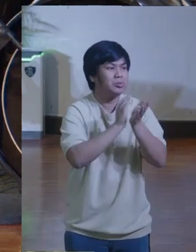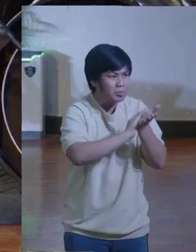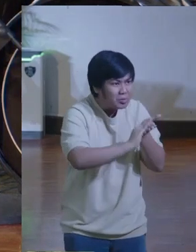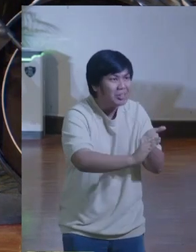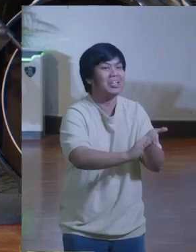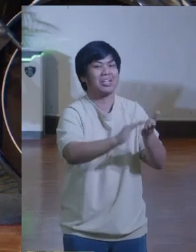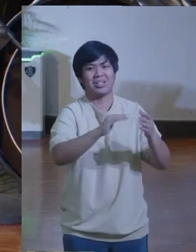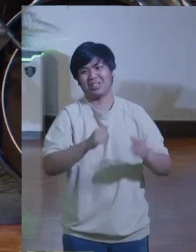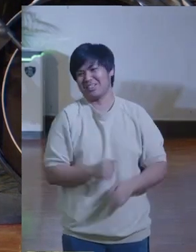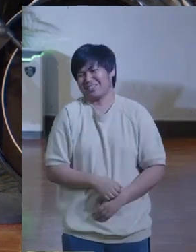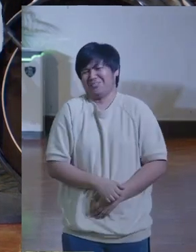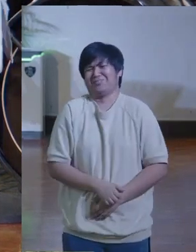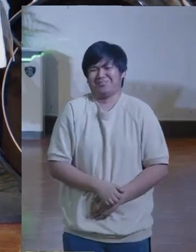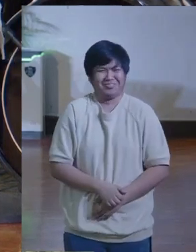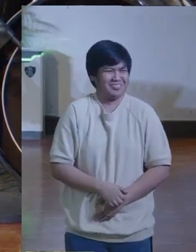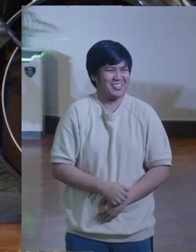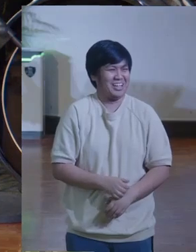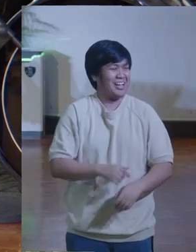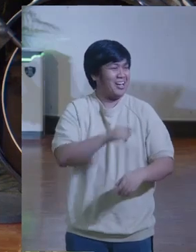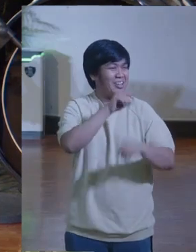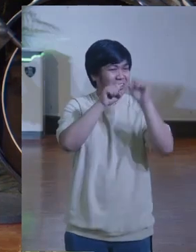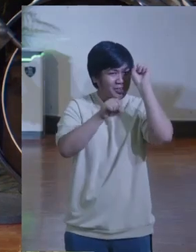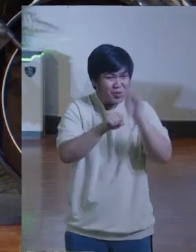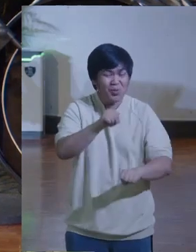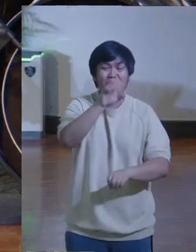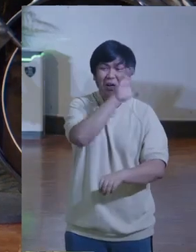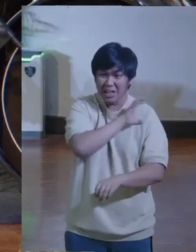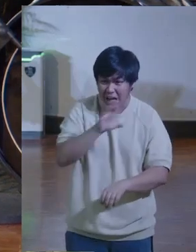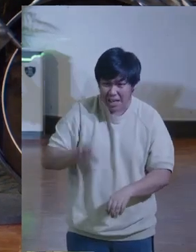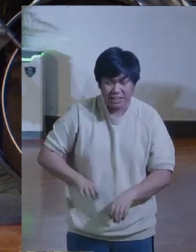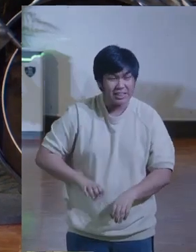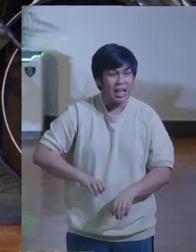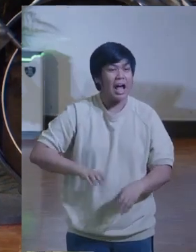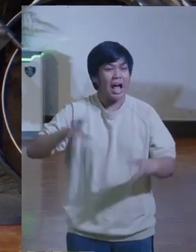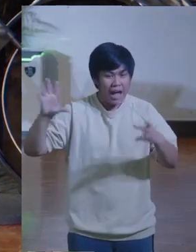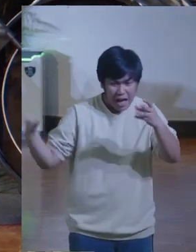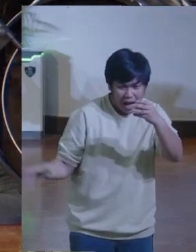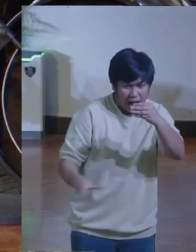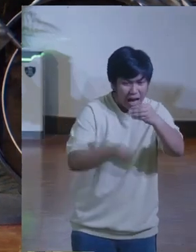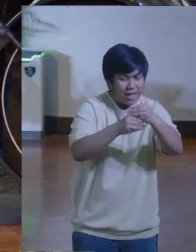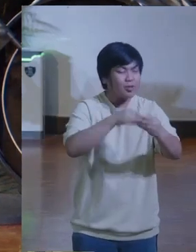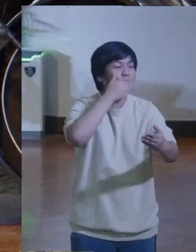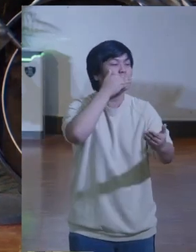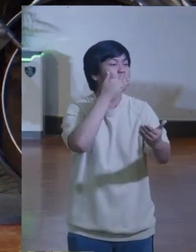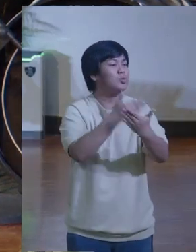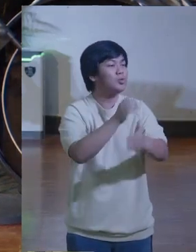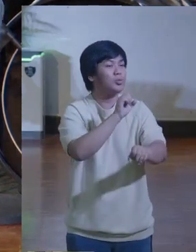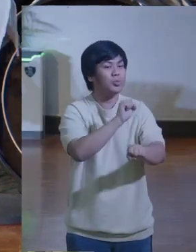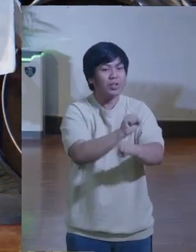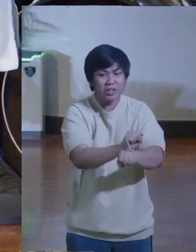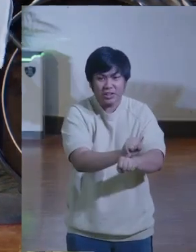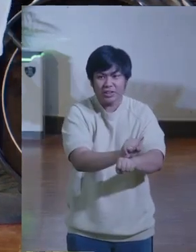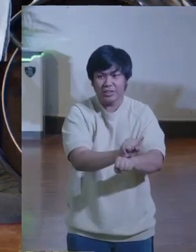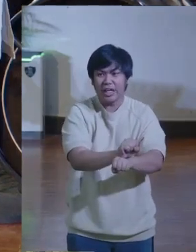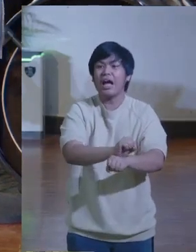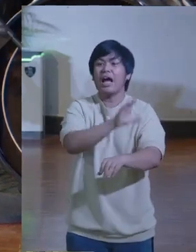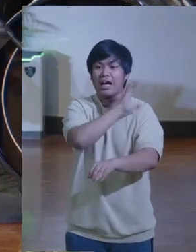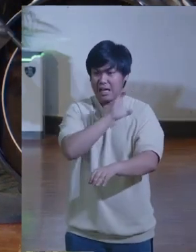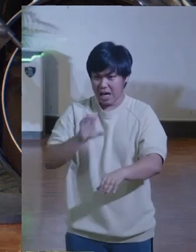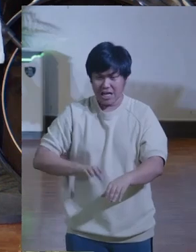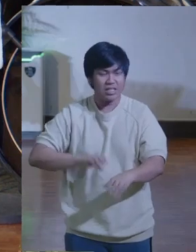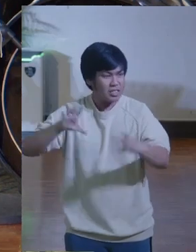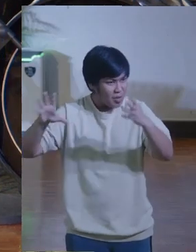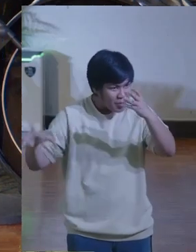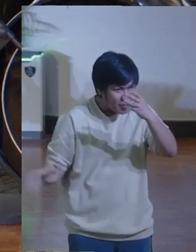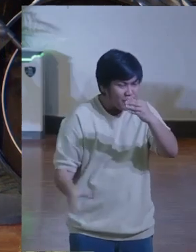So, Christ plus good works, Christ